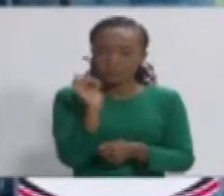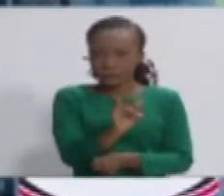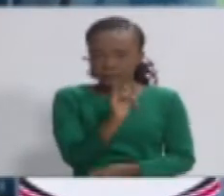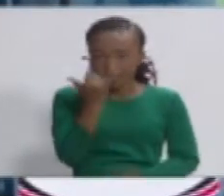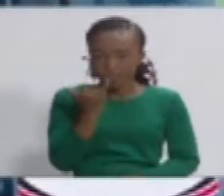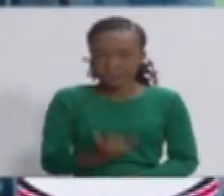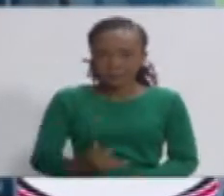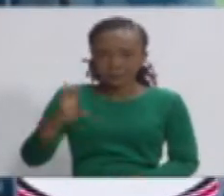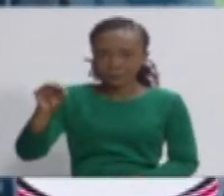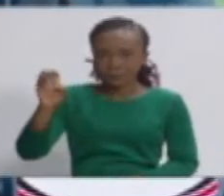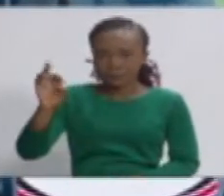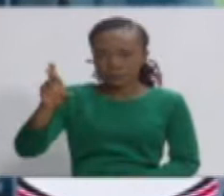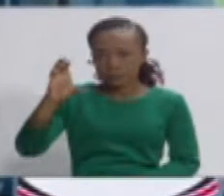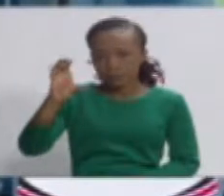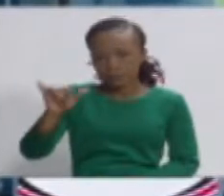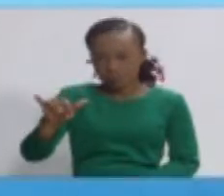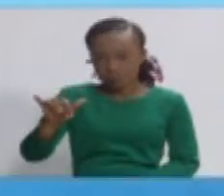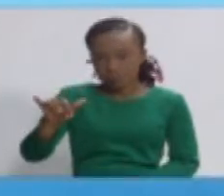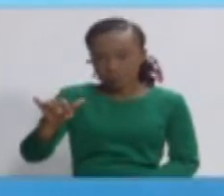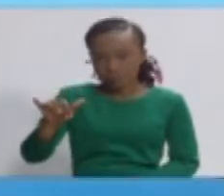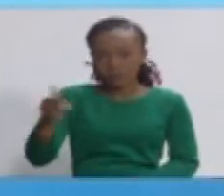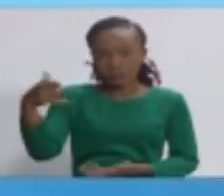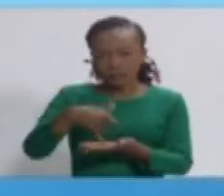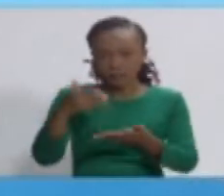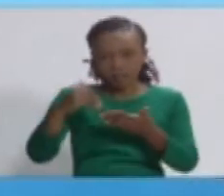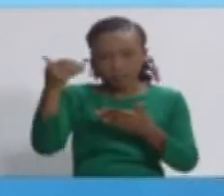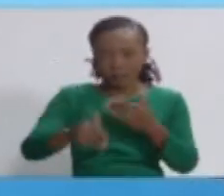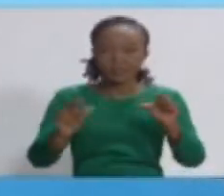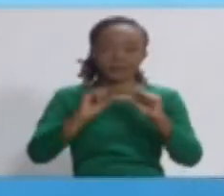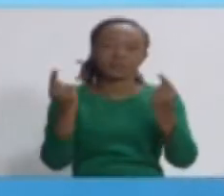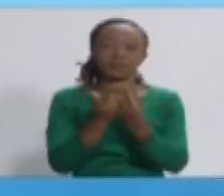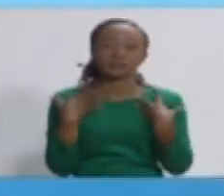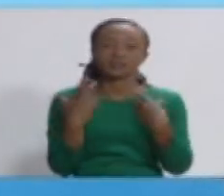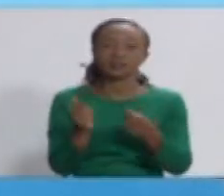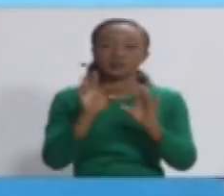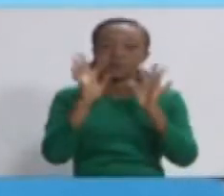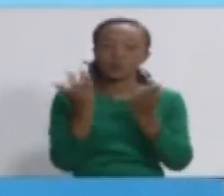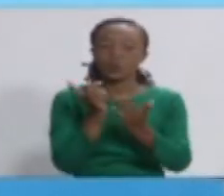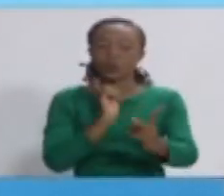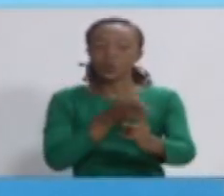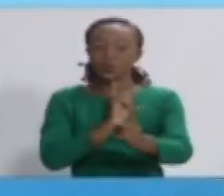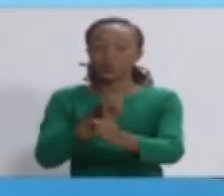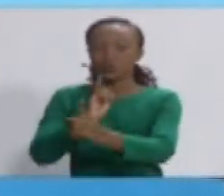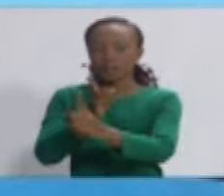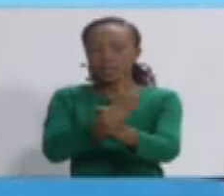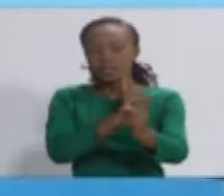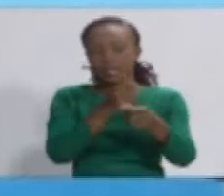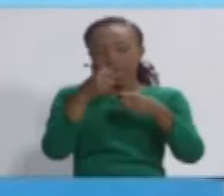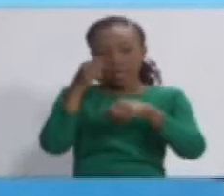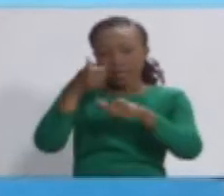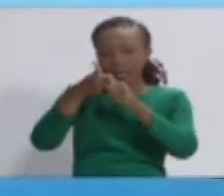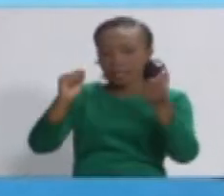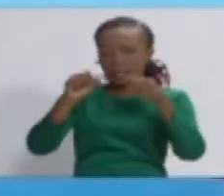katika wizara ya afya, Daktari Masi Mwangangi, unajiri baada ya shirika la afya duniani kuonya dhidi ya usambazaji wa